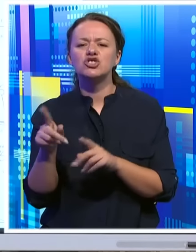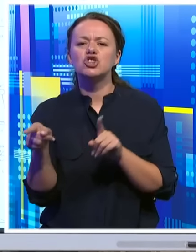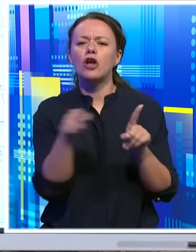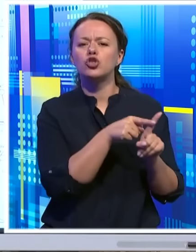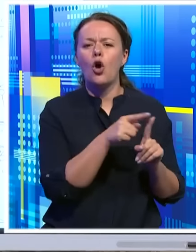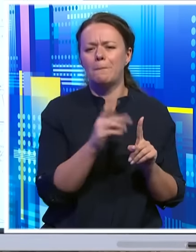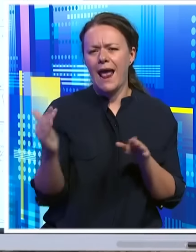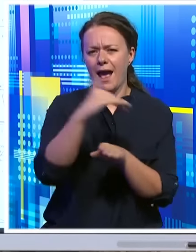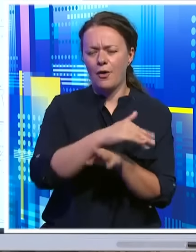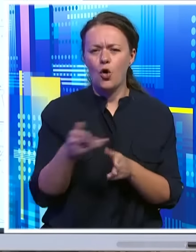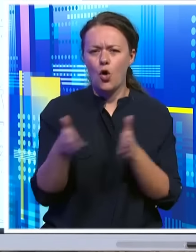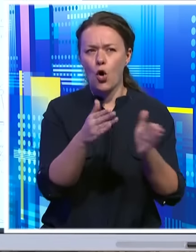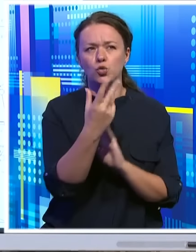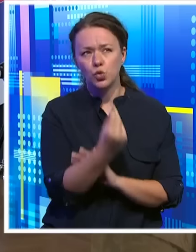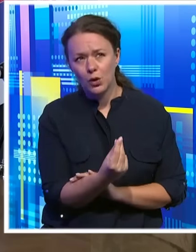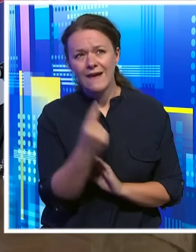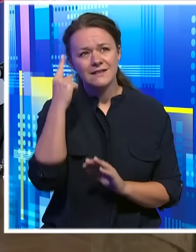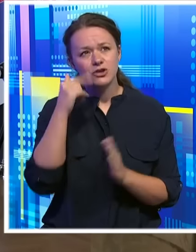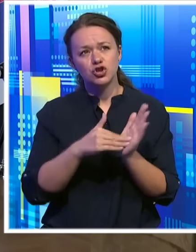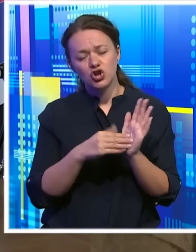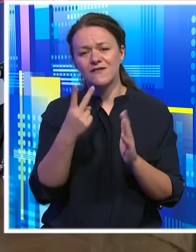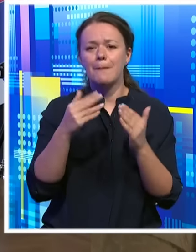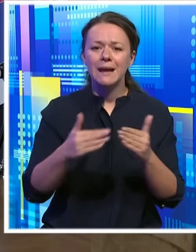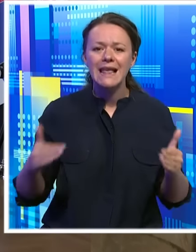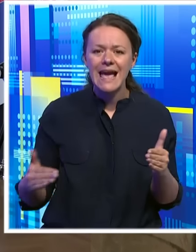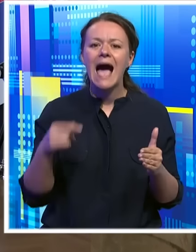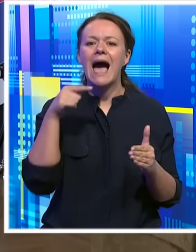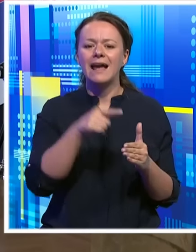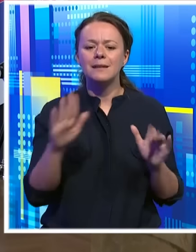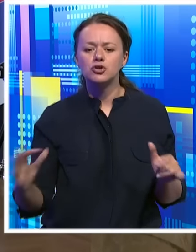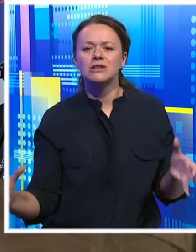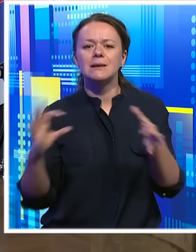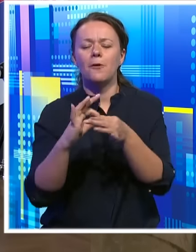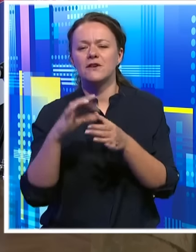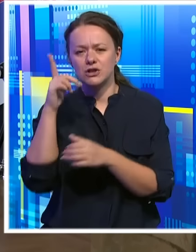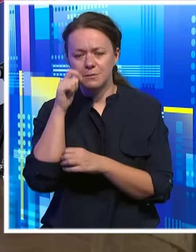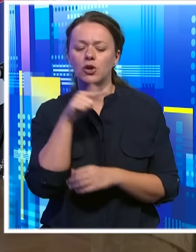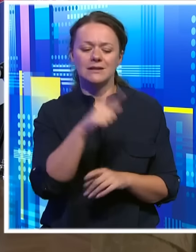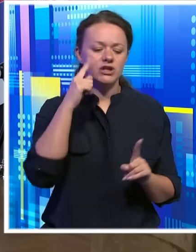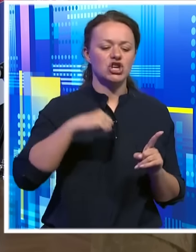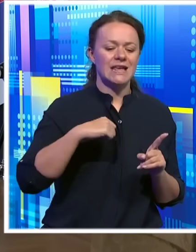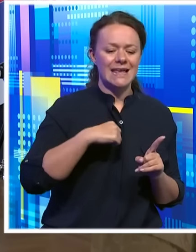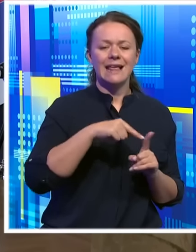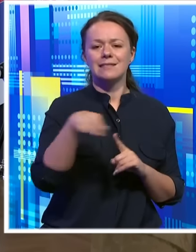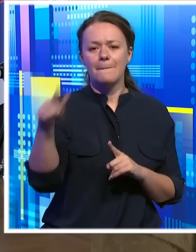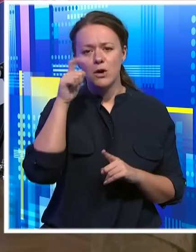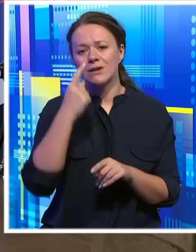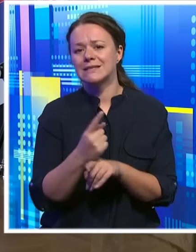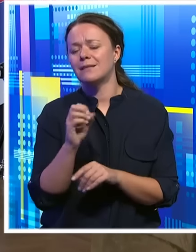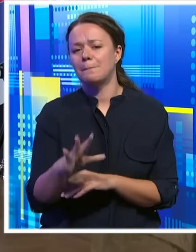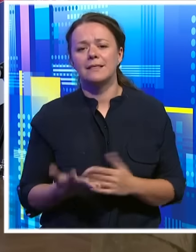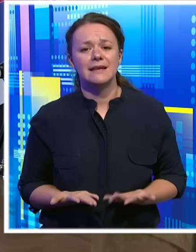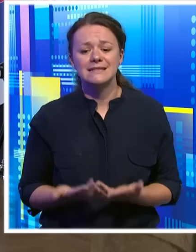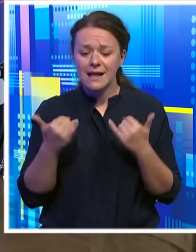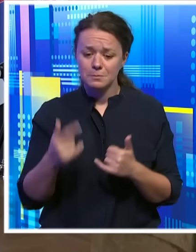možda i dve milijarde za drumsko-železnički most, da bismo sve mogli da spojimo sa Beogradom, dakle Kikinda, Beograd, sat i 15, što ne možete kolima